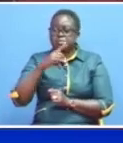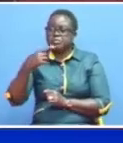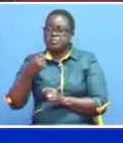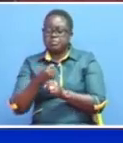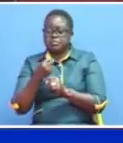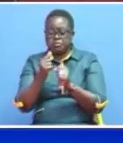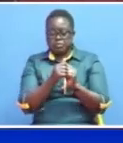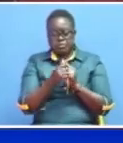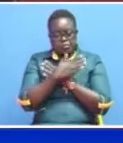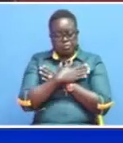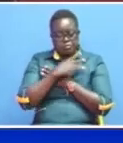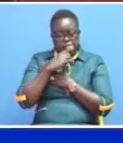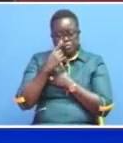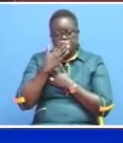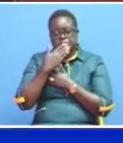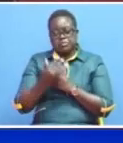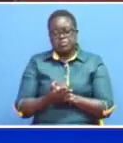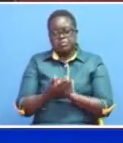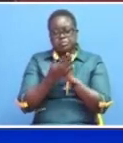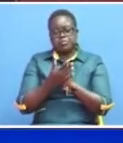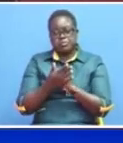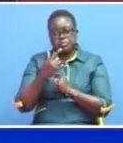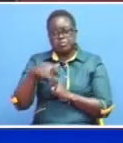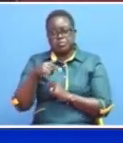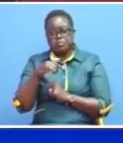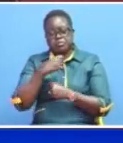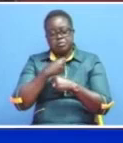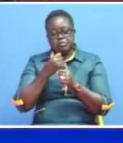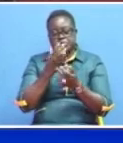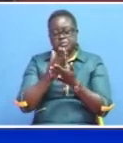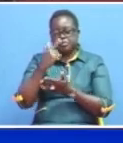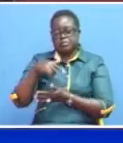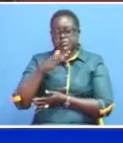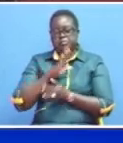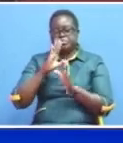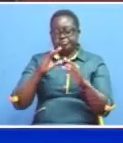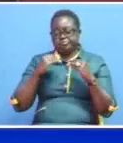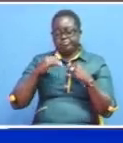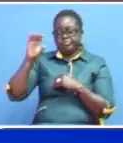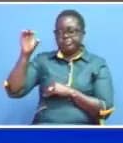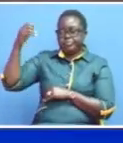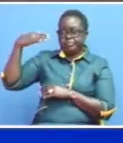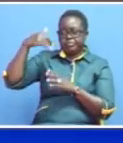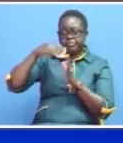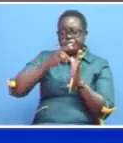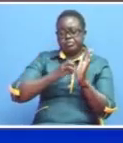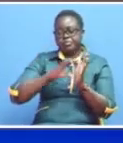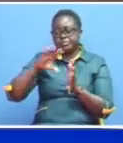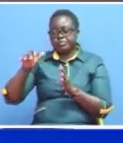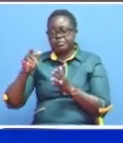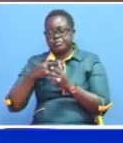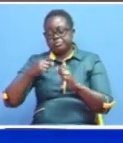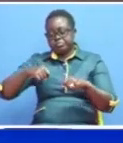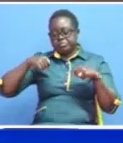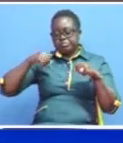na partners ya lame wadhiyo tutethesia kumekishua andu maitu ni maku wata mwaki kaundi ya Masako. Nake ofisa mwenye